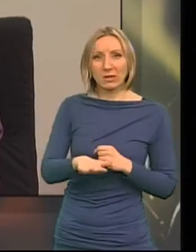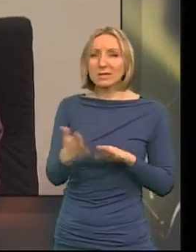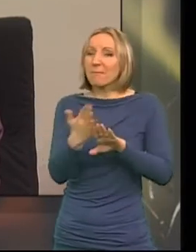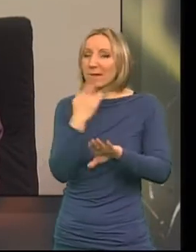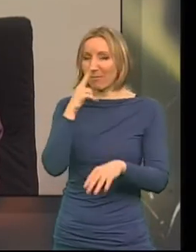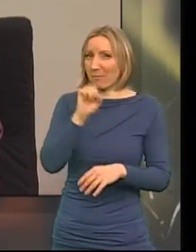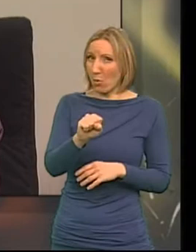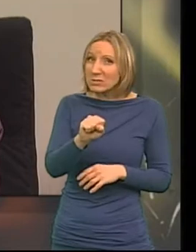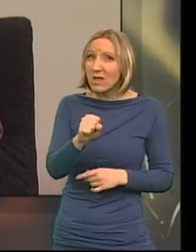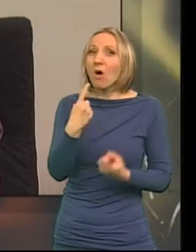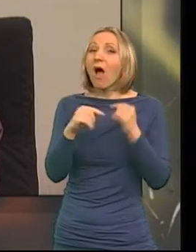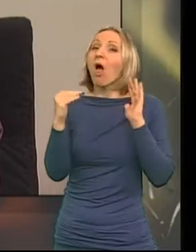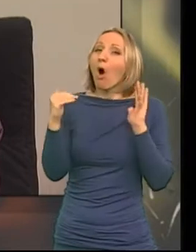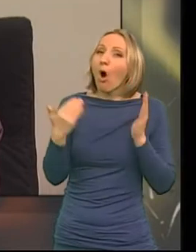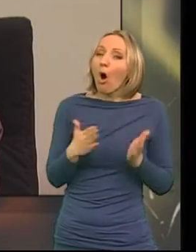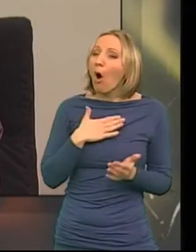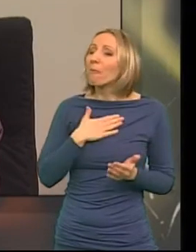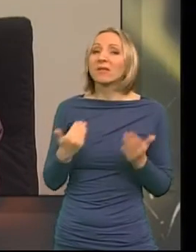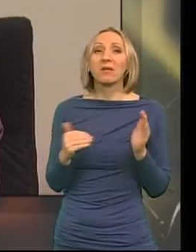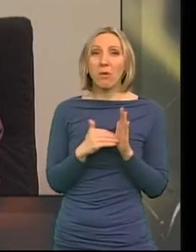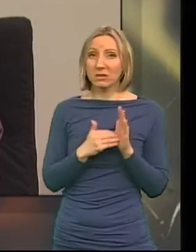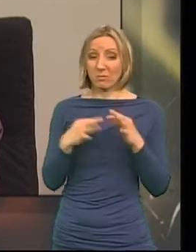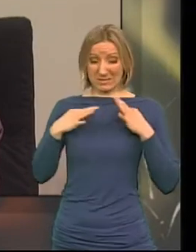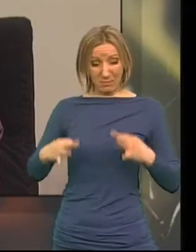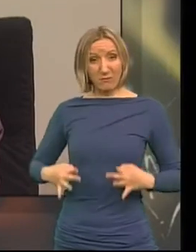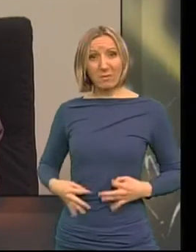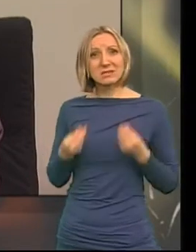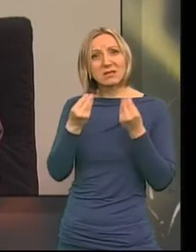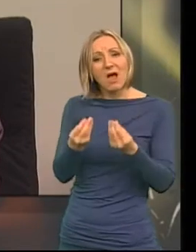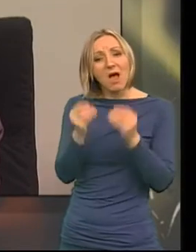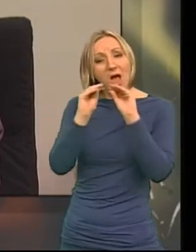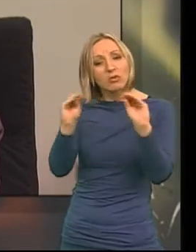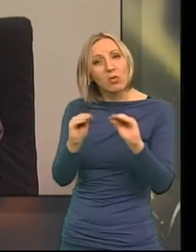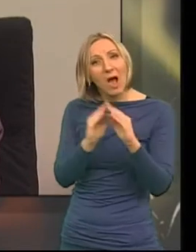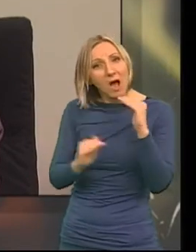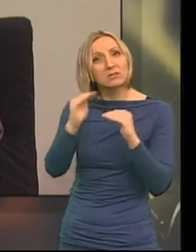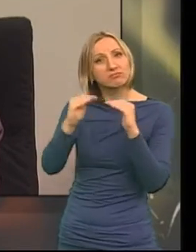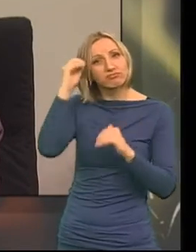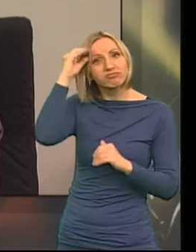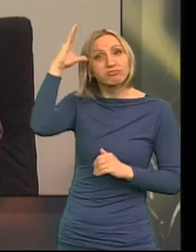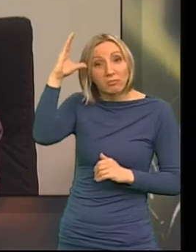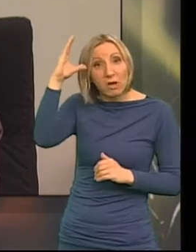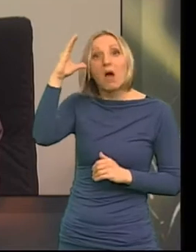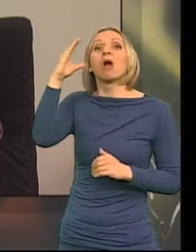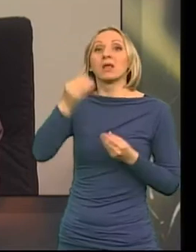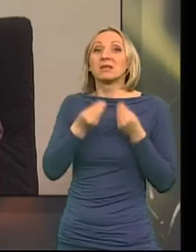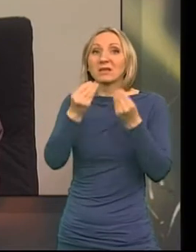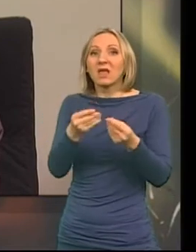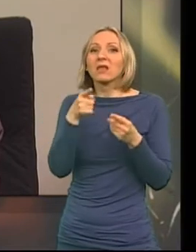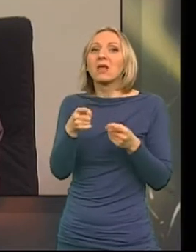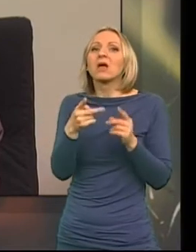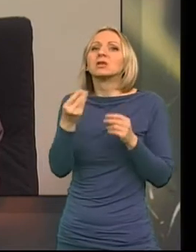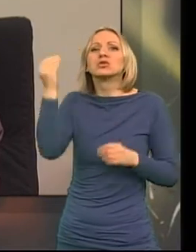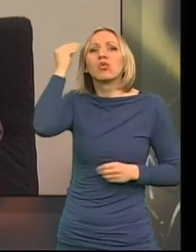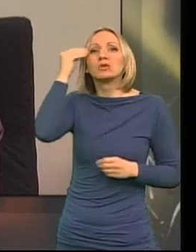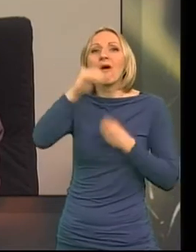prepoznaju. Ali opet je potrebno da se profesionalcima daju edukacije i približe ta autentična iskustva porodica kako bi se